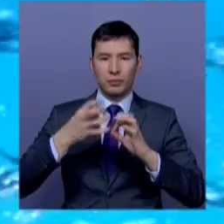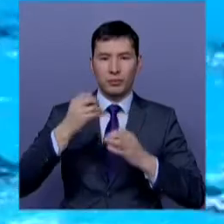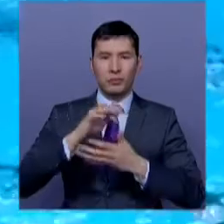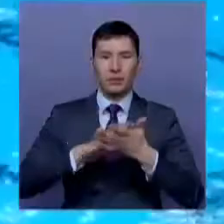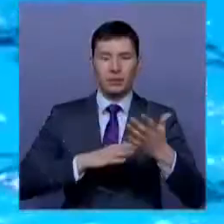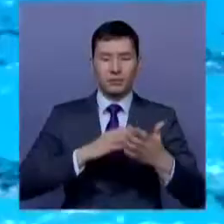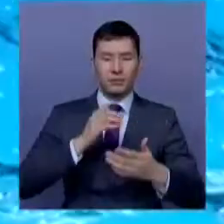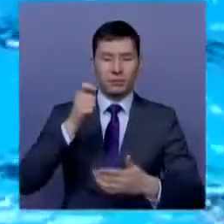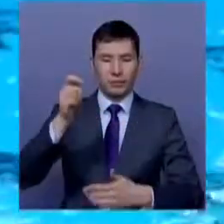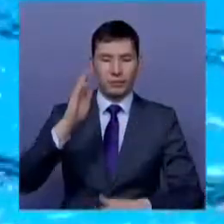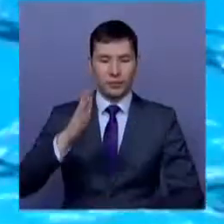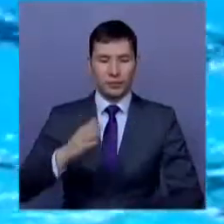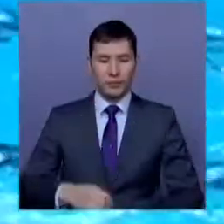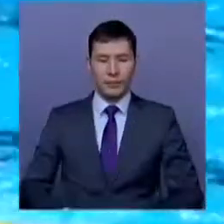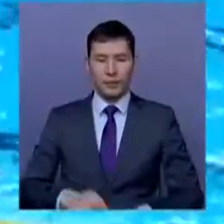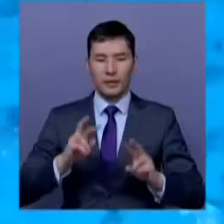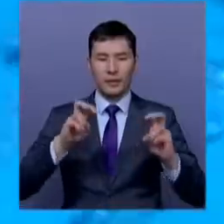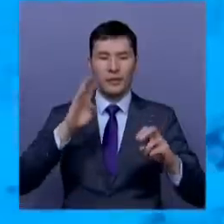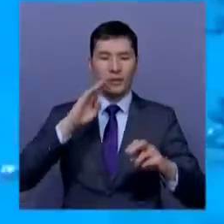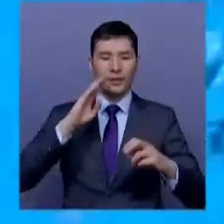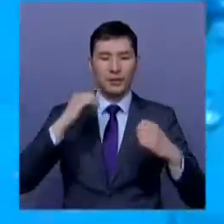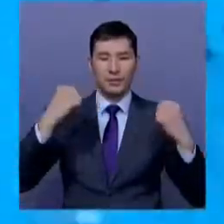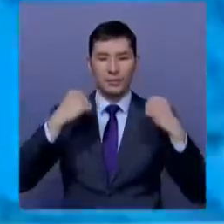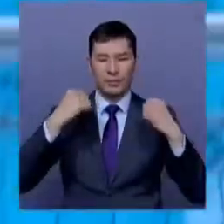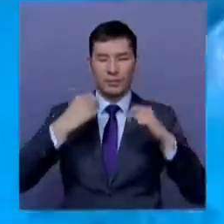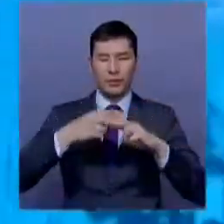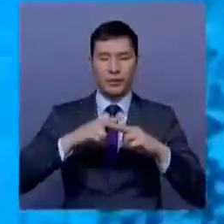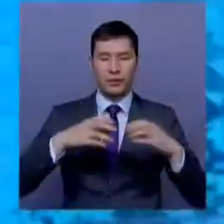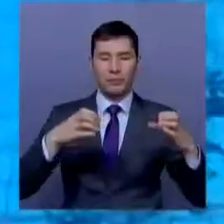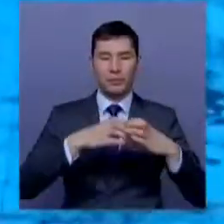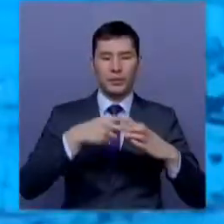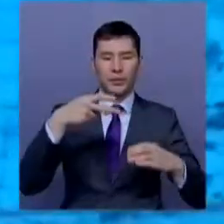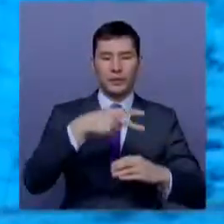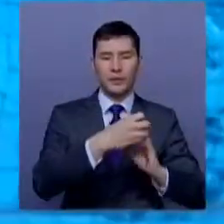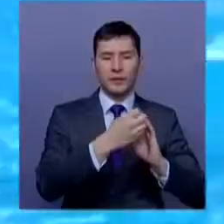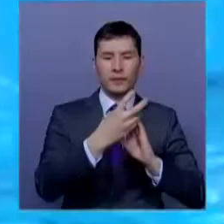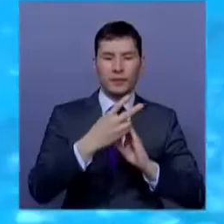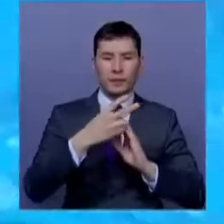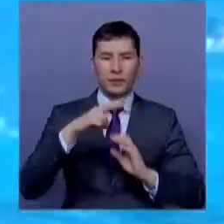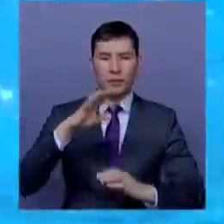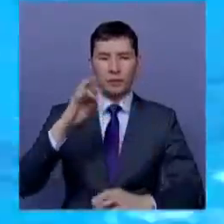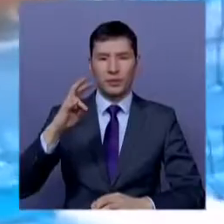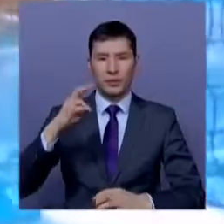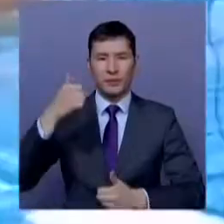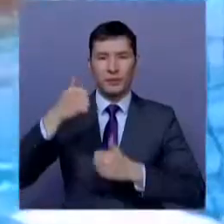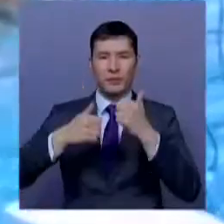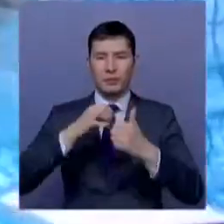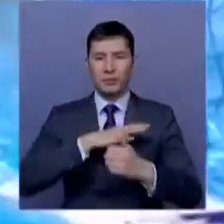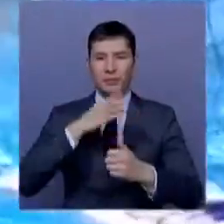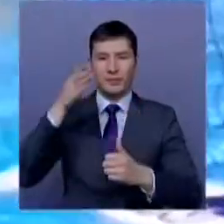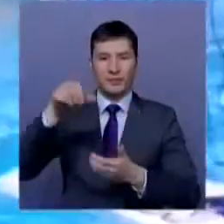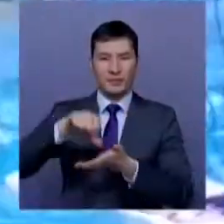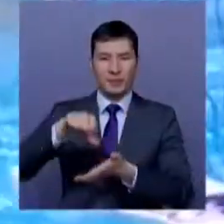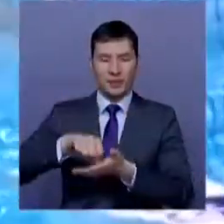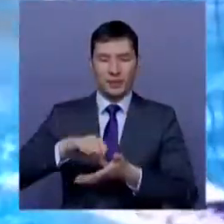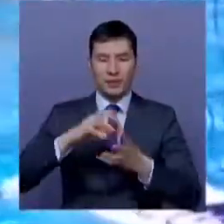алады. Су добынан Қазақстан ерлер командасы соңғы рет 2012 жылғы Лондон олимпиадасында өнер көрсетті. Жалпы